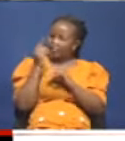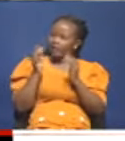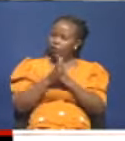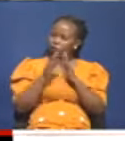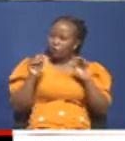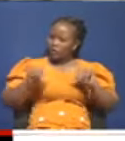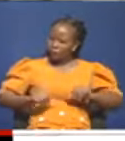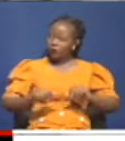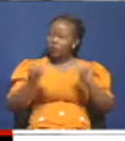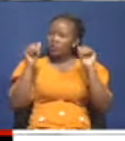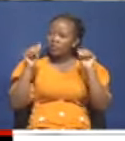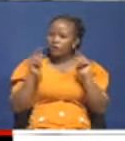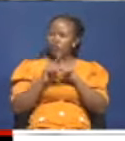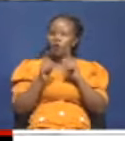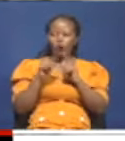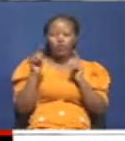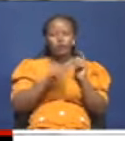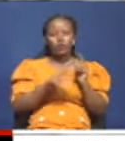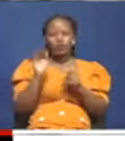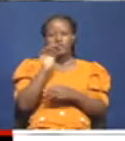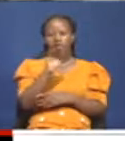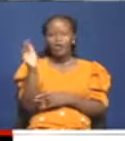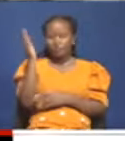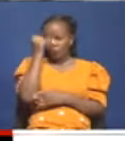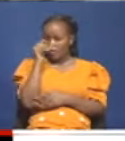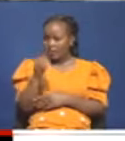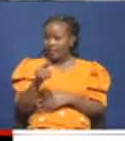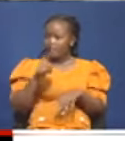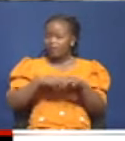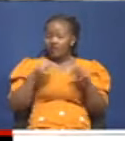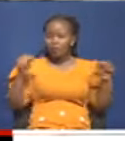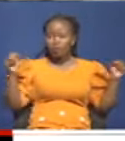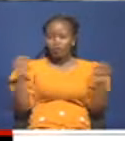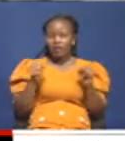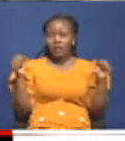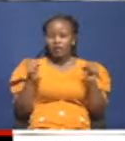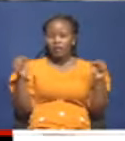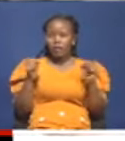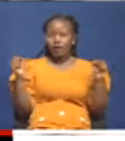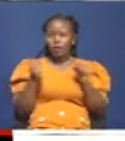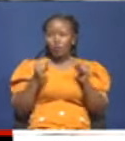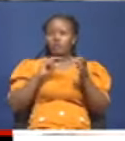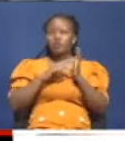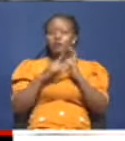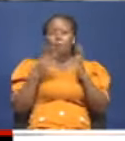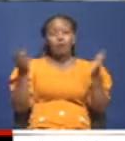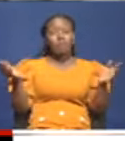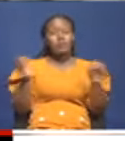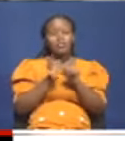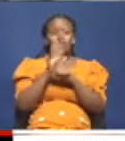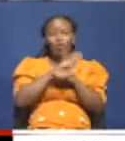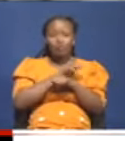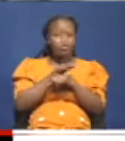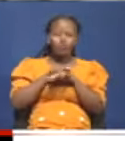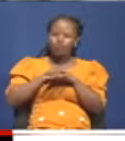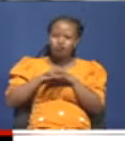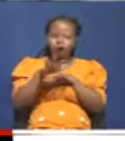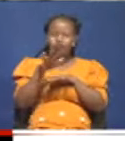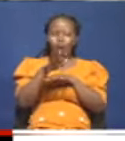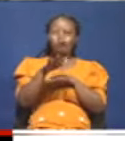Na tungeomba, kwa sababu tunaona huu ni wakati wa baridi umeanza, maanisha kwamba COVID itainuka. Na